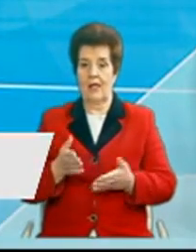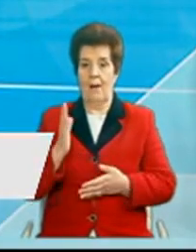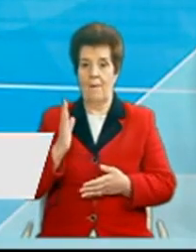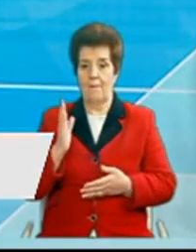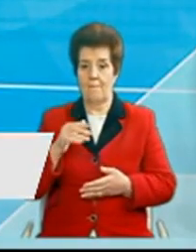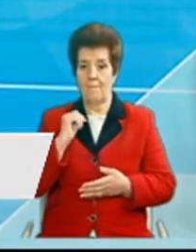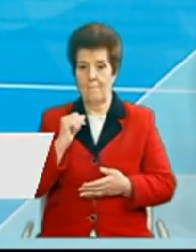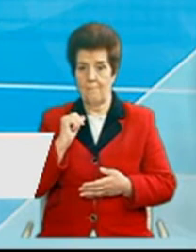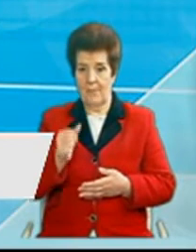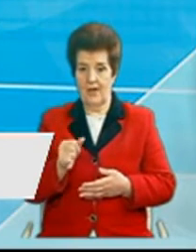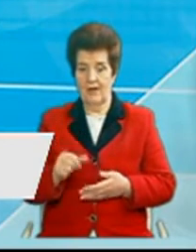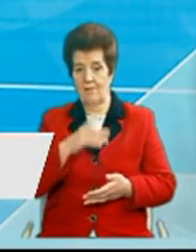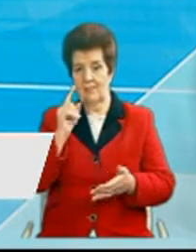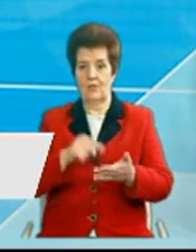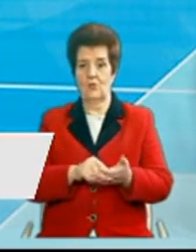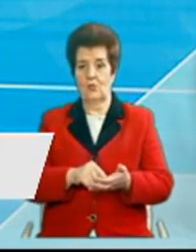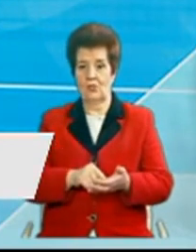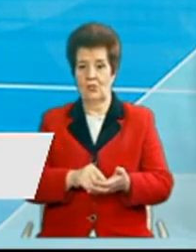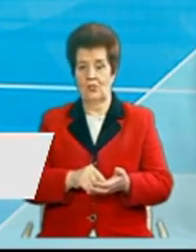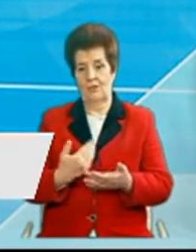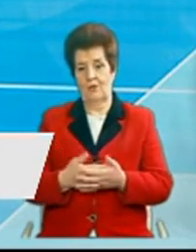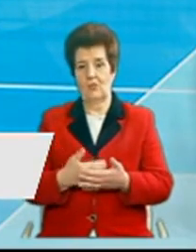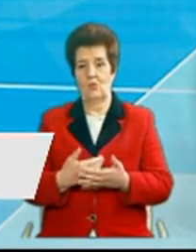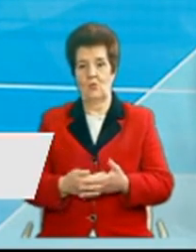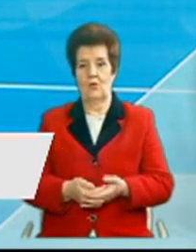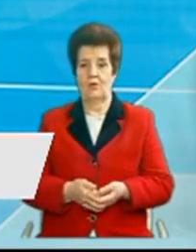dacă mâine veți ajunge la, presupunem, la